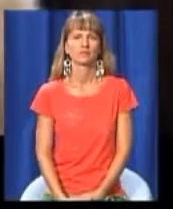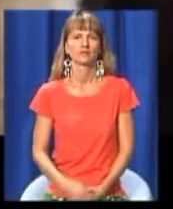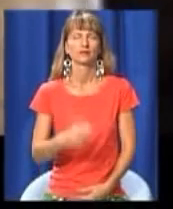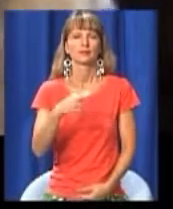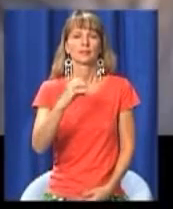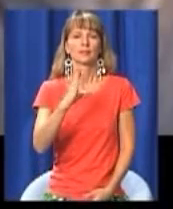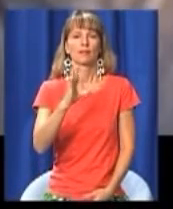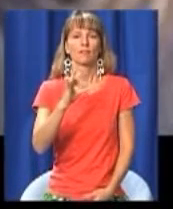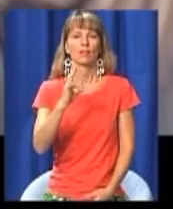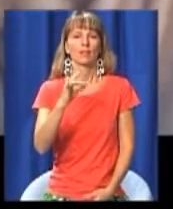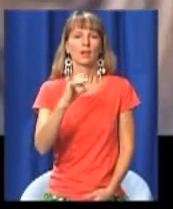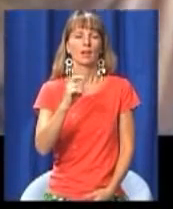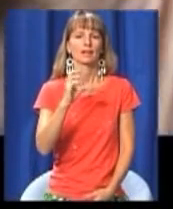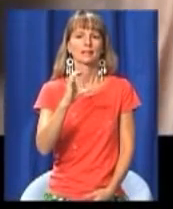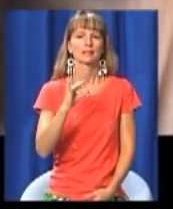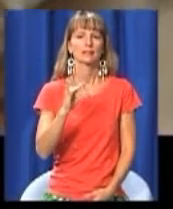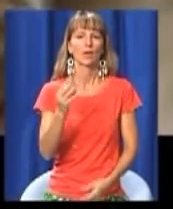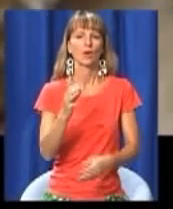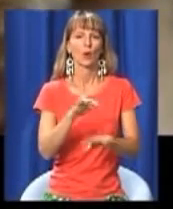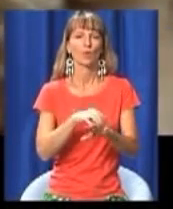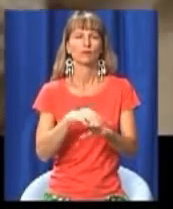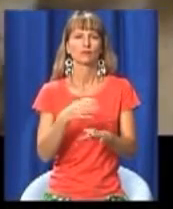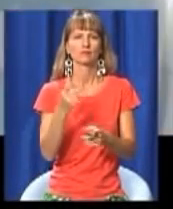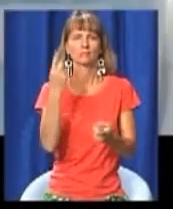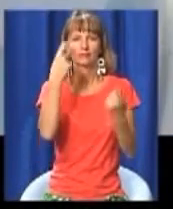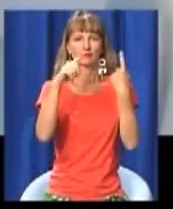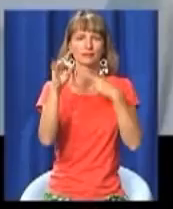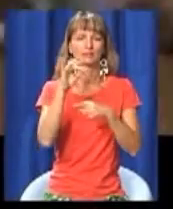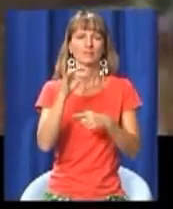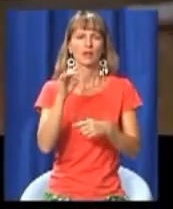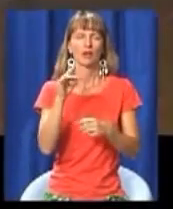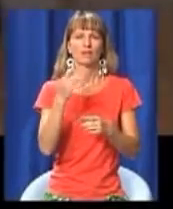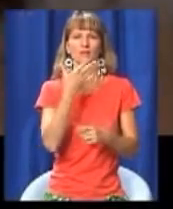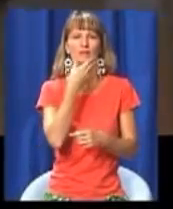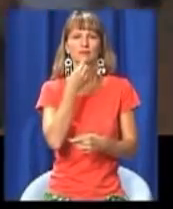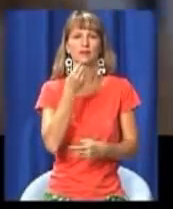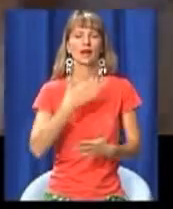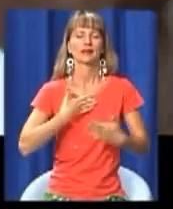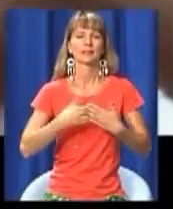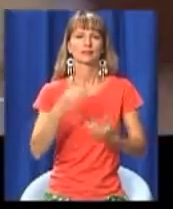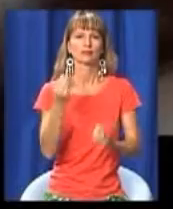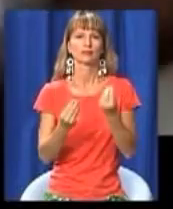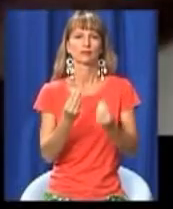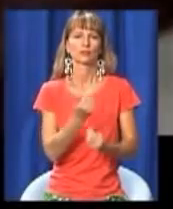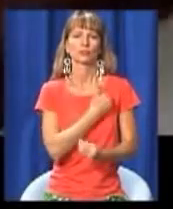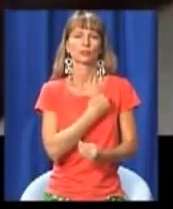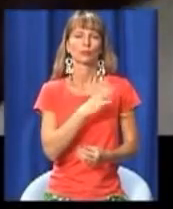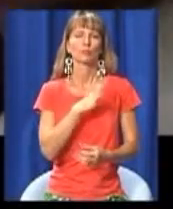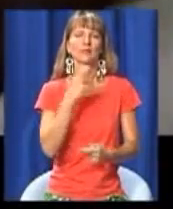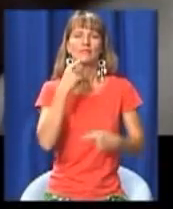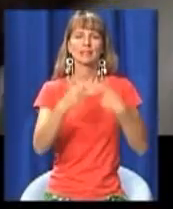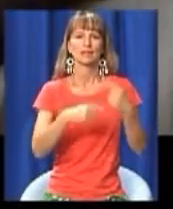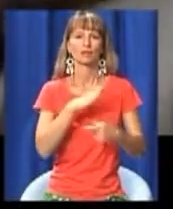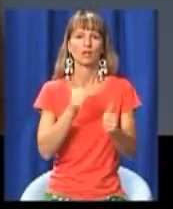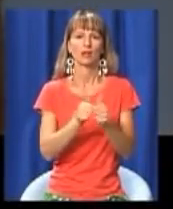Девон Рекси – котики казкової зовнішності. Вони зазвичай дуже активні, грайливі, прагнуть постійно бути поруч із